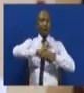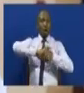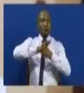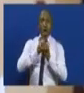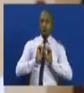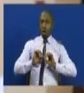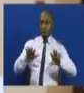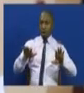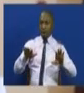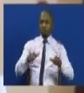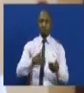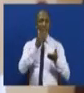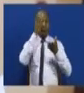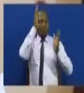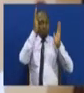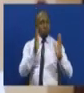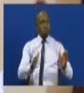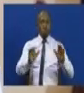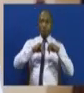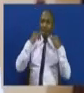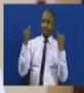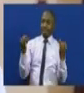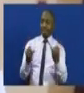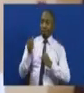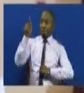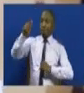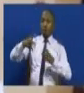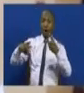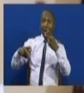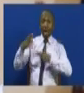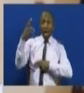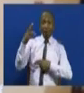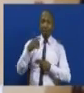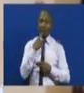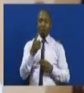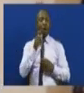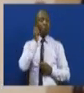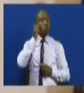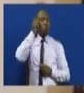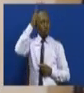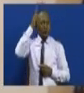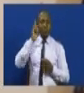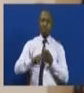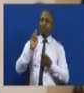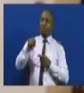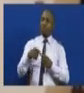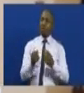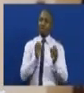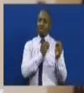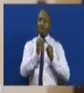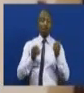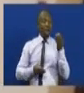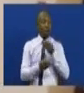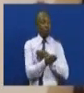Mkuu wa taasisi hiyo mkoani Katavi, Christopher Nakua, amesema wamebaini kushamiri kwa vitendo hivyo ambavyo